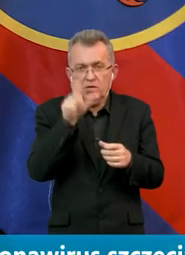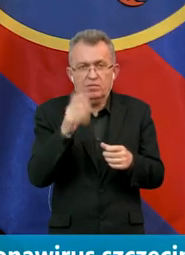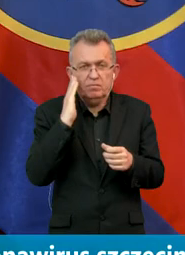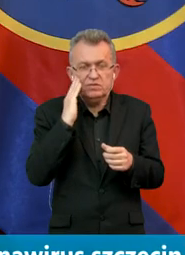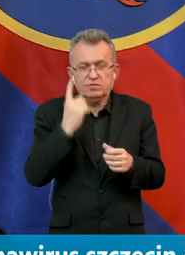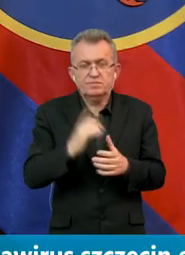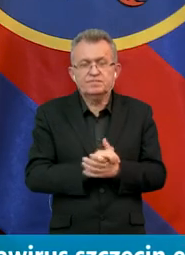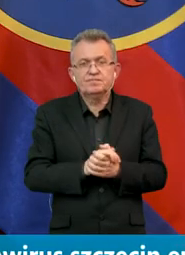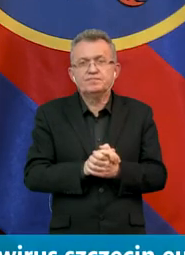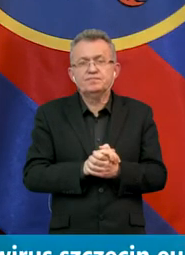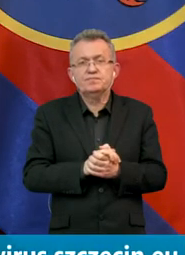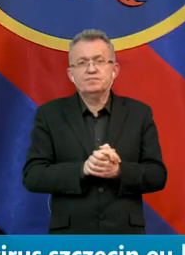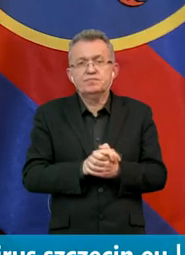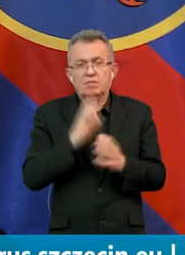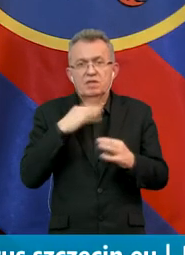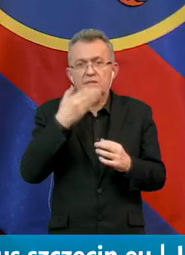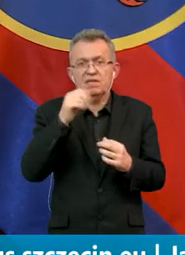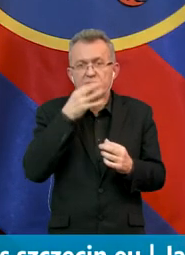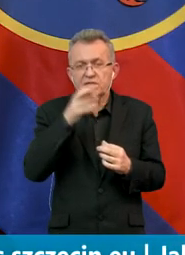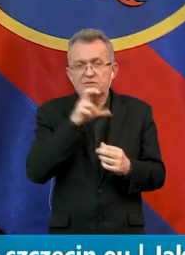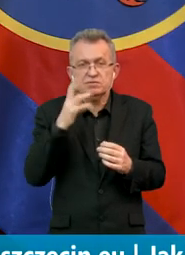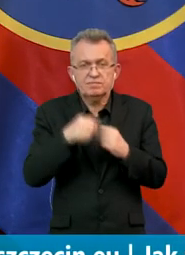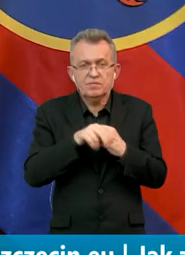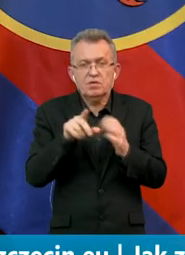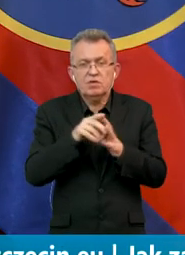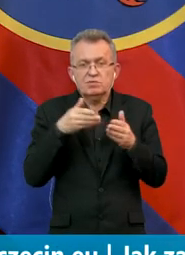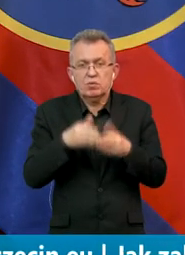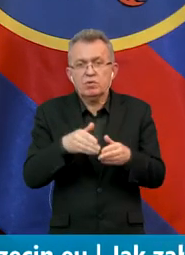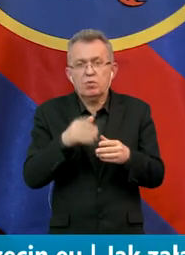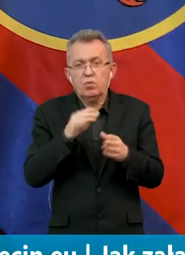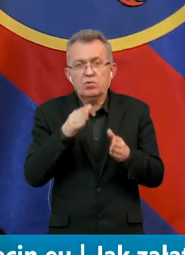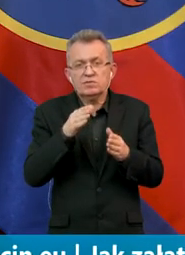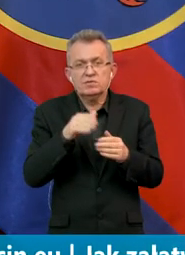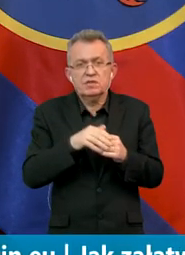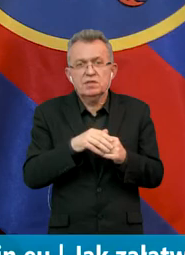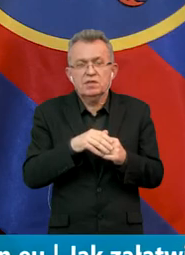mieszkanie. Pani Marta pyta, czy znany jest termin oddania do użytku żłobka przy ulicy